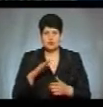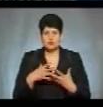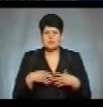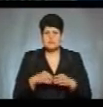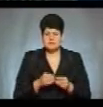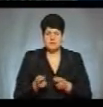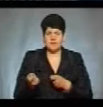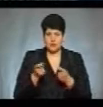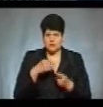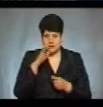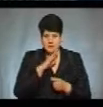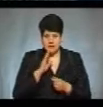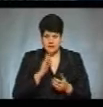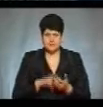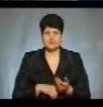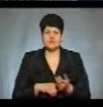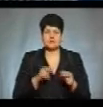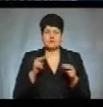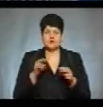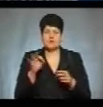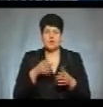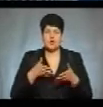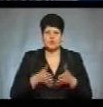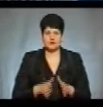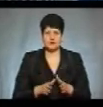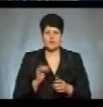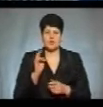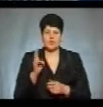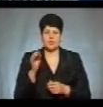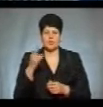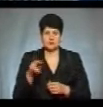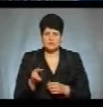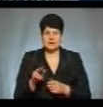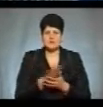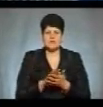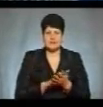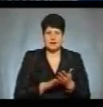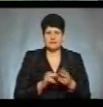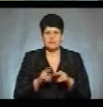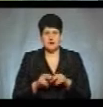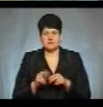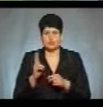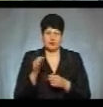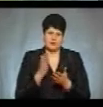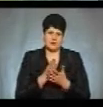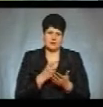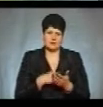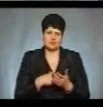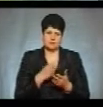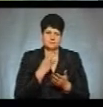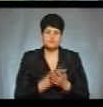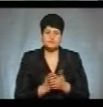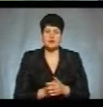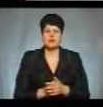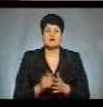відповідно, приносять батьки, свідоцтво про народження, ідентифікаційні коди заявника, паспорт, код мати з собою. Начальниця відділу прийому